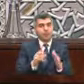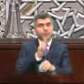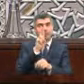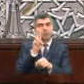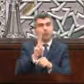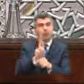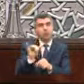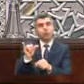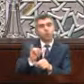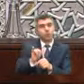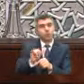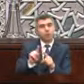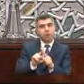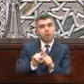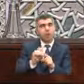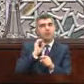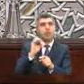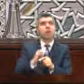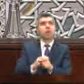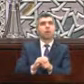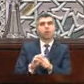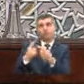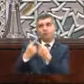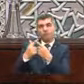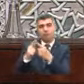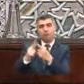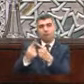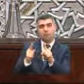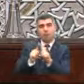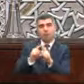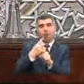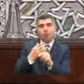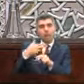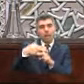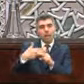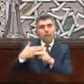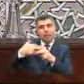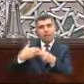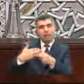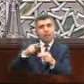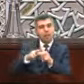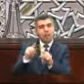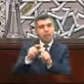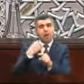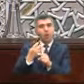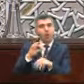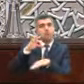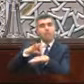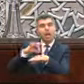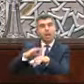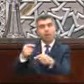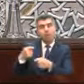التداعيات الاقتصادية والاجتماعية لتلف زراعة الصبار بسبب الحشرة القرمزية للسيدات والسادة النواب المحترمين من